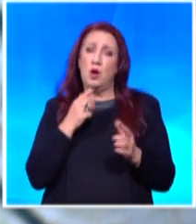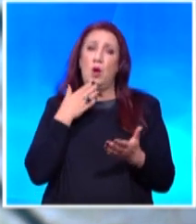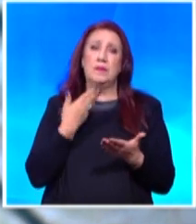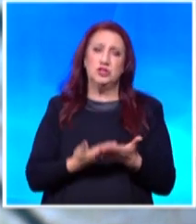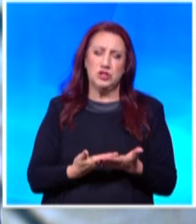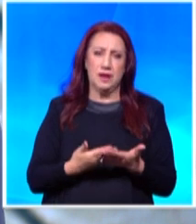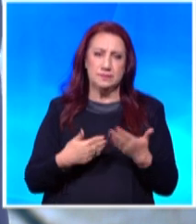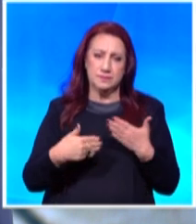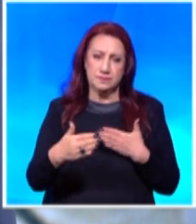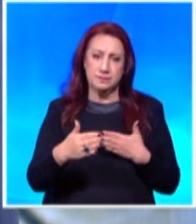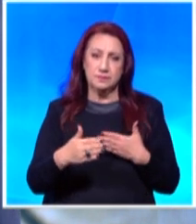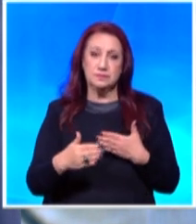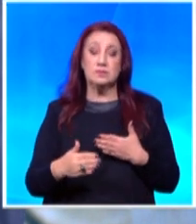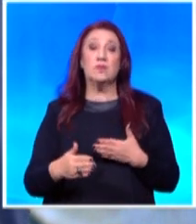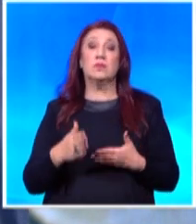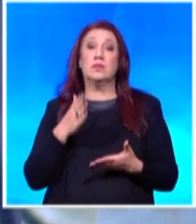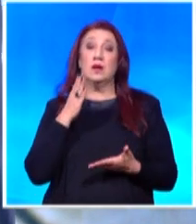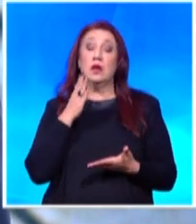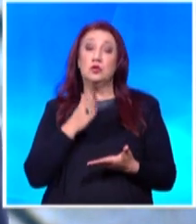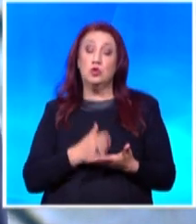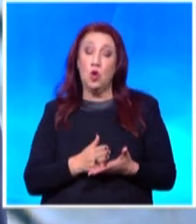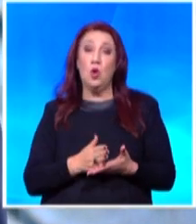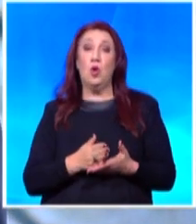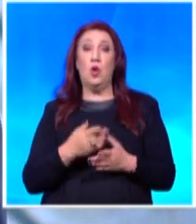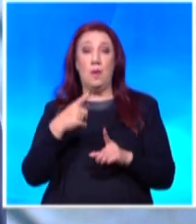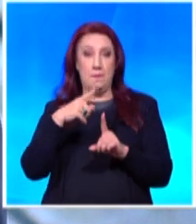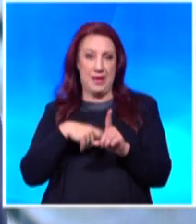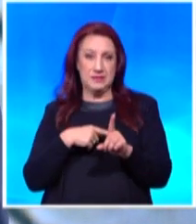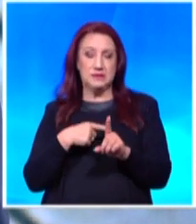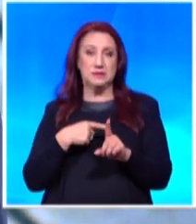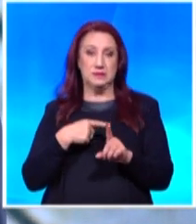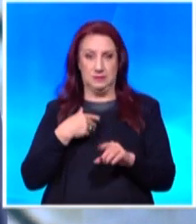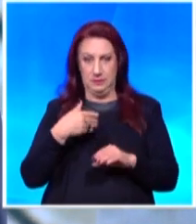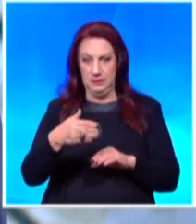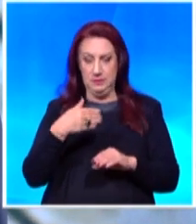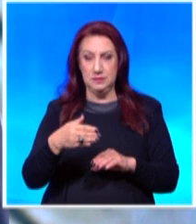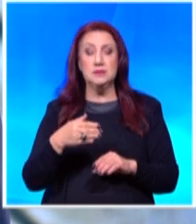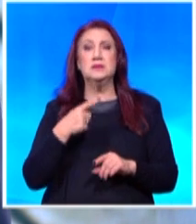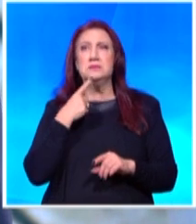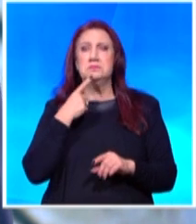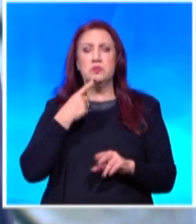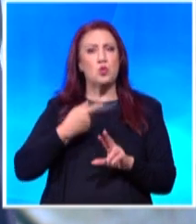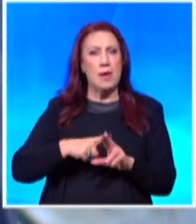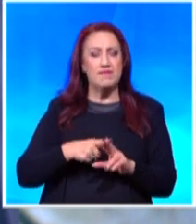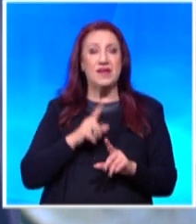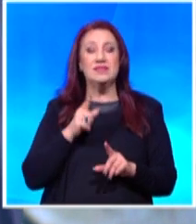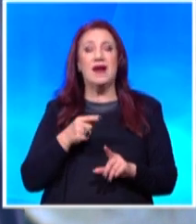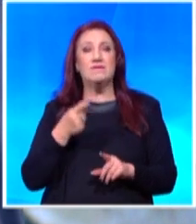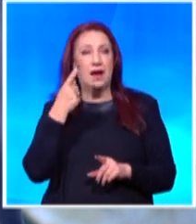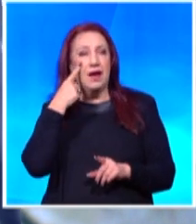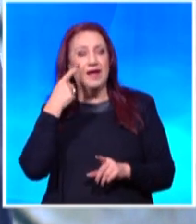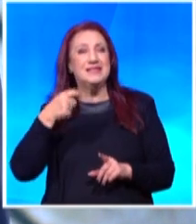един месец би трябвало тази система да влезе в тестов режим. Защо тестов режим?